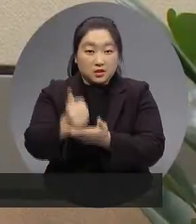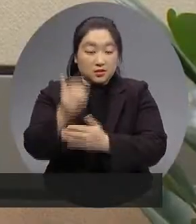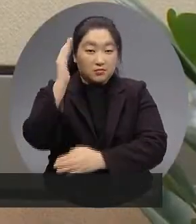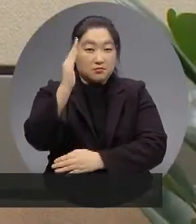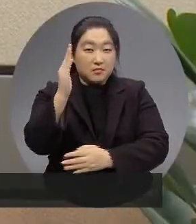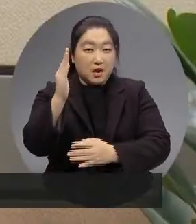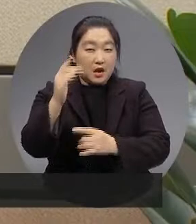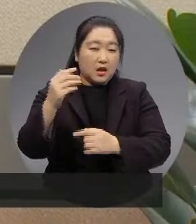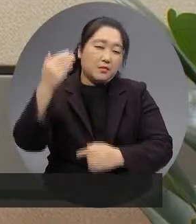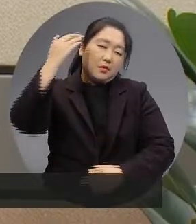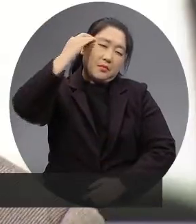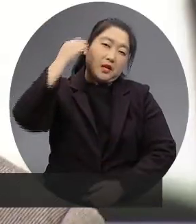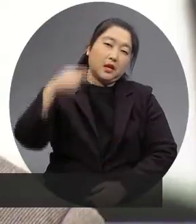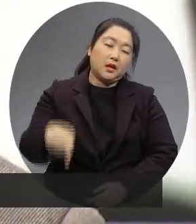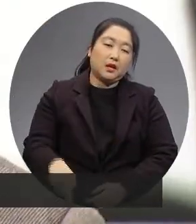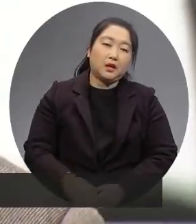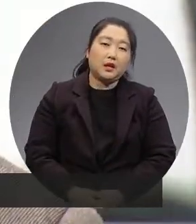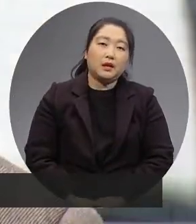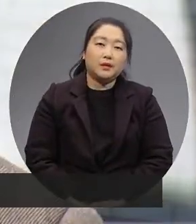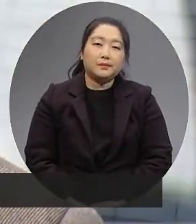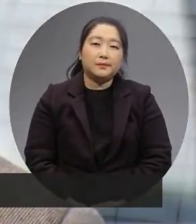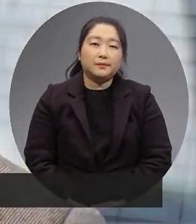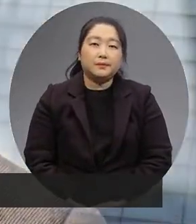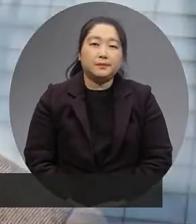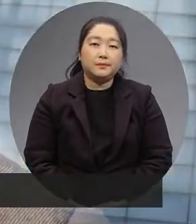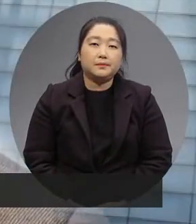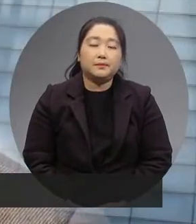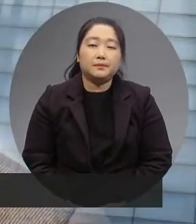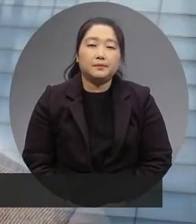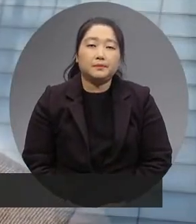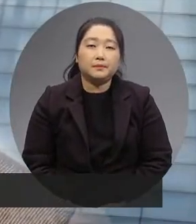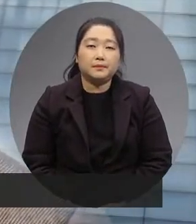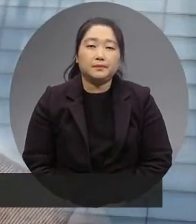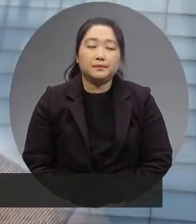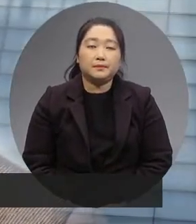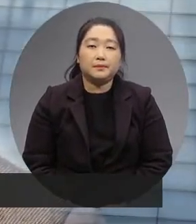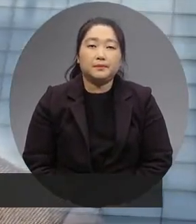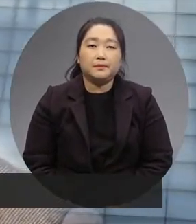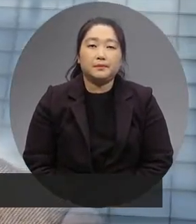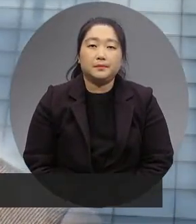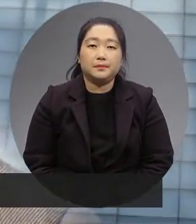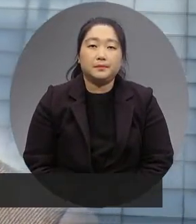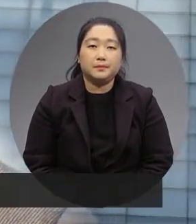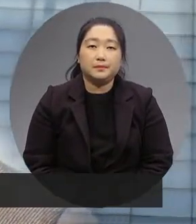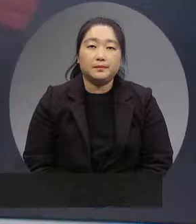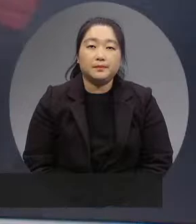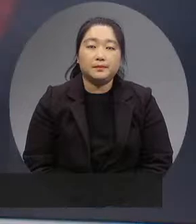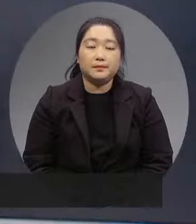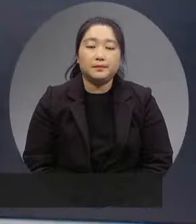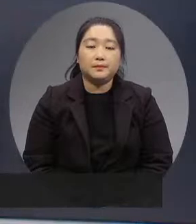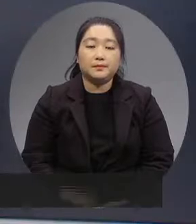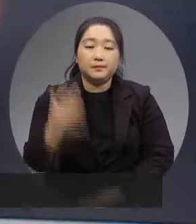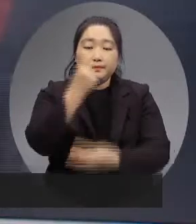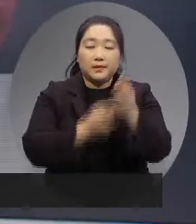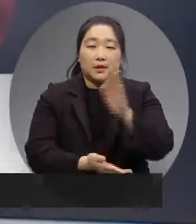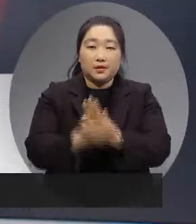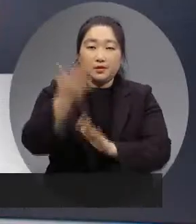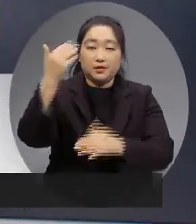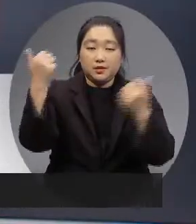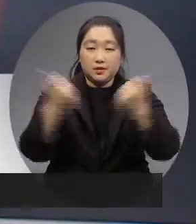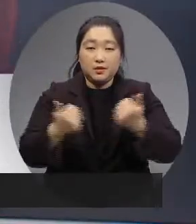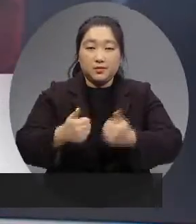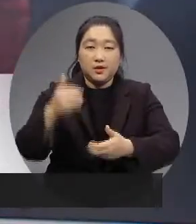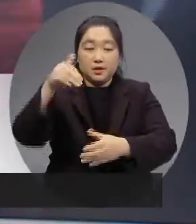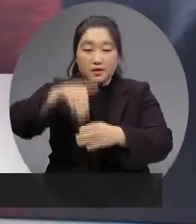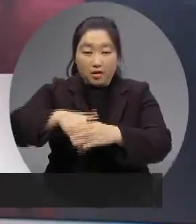발언에 암초를 만난 셈이 됐습니다. MBC 뉴스 정재영입니다. 청주시의회